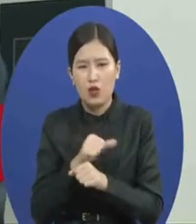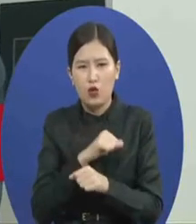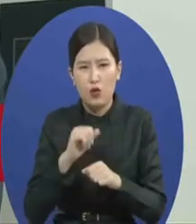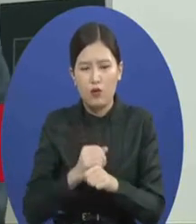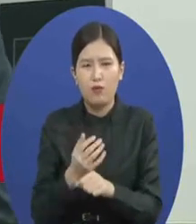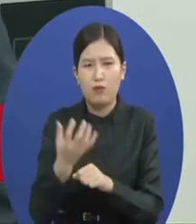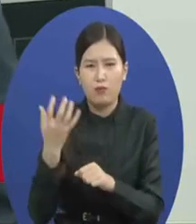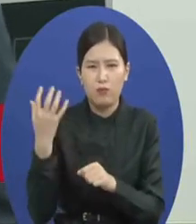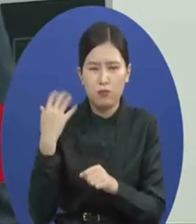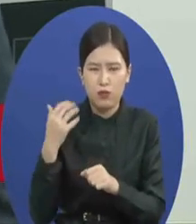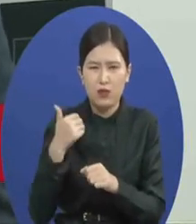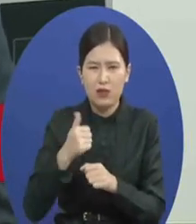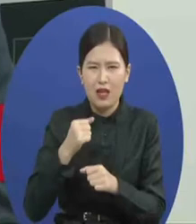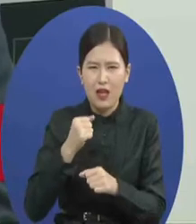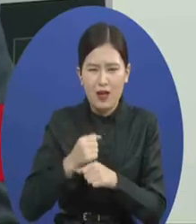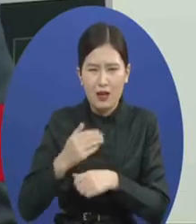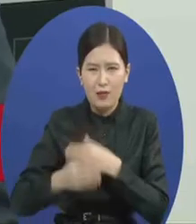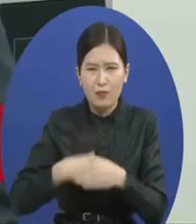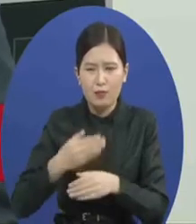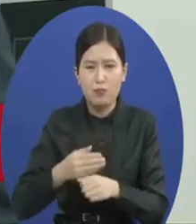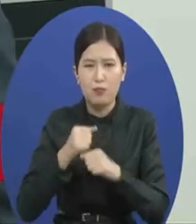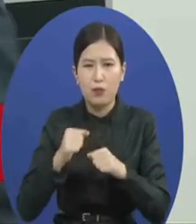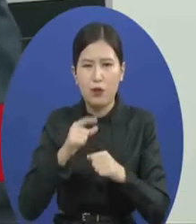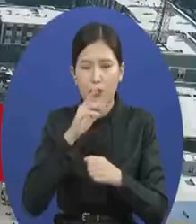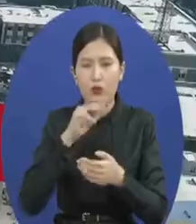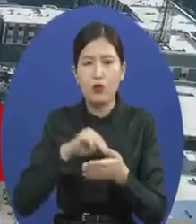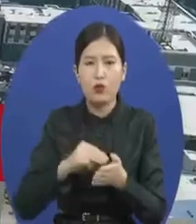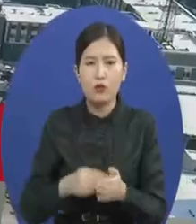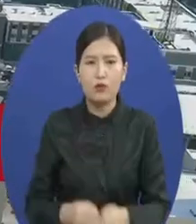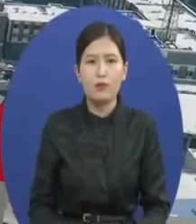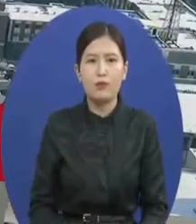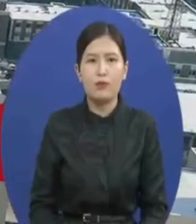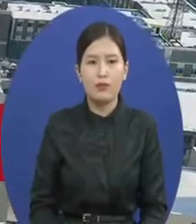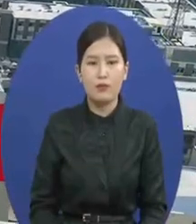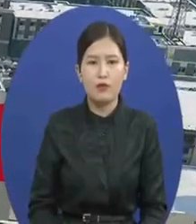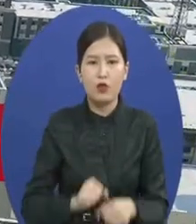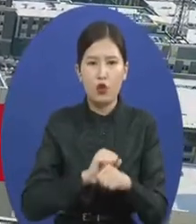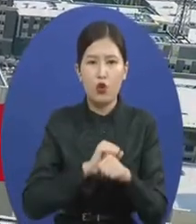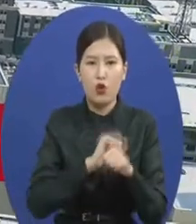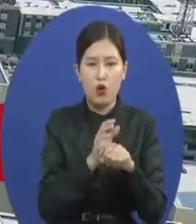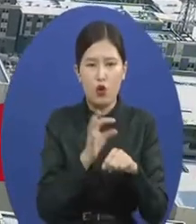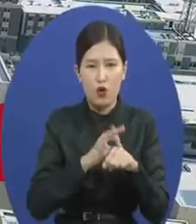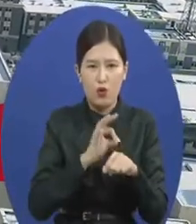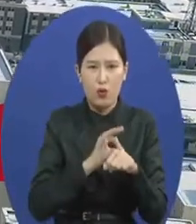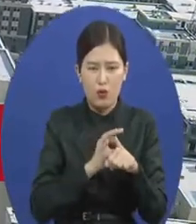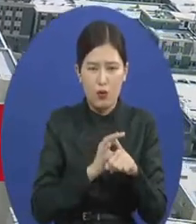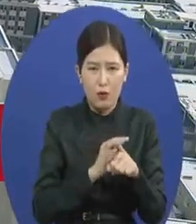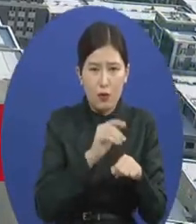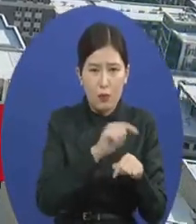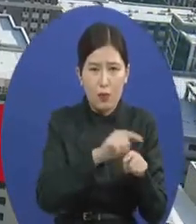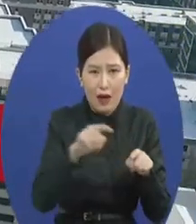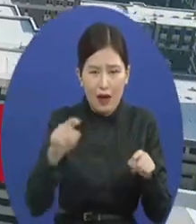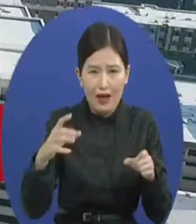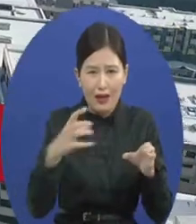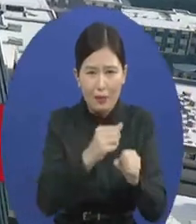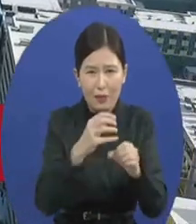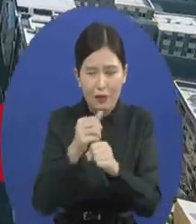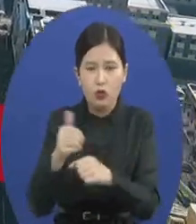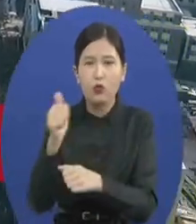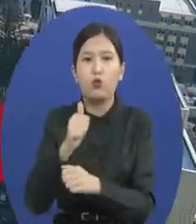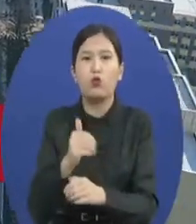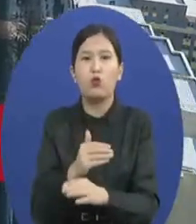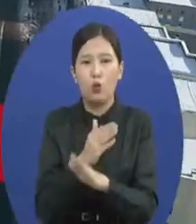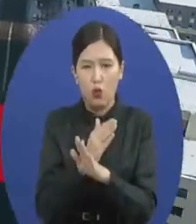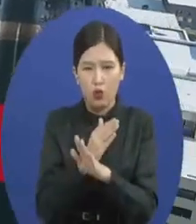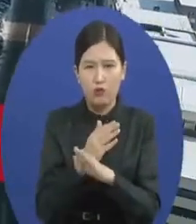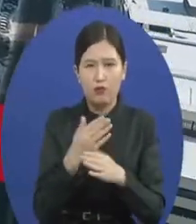улам эрчимжүүлэн ажиллахаар төлөвлөж байна. За ийхүү халдварын голомтыг цурманд оруулж чадсан тул дараах 34